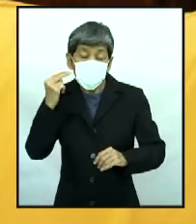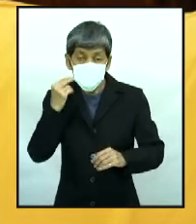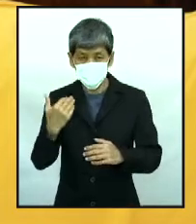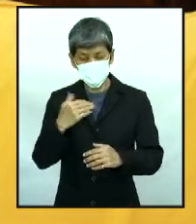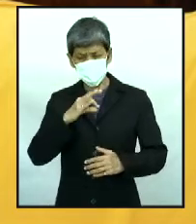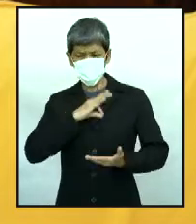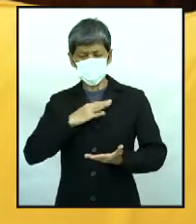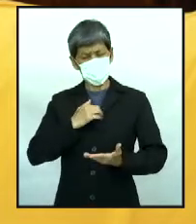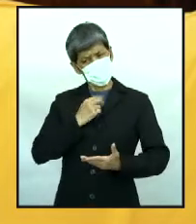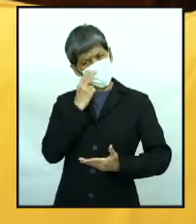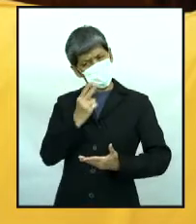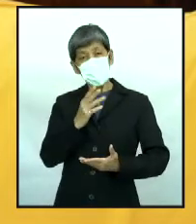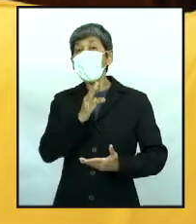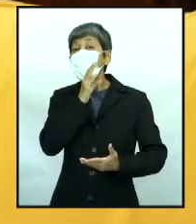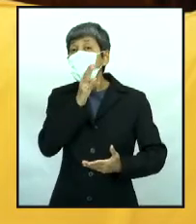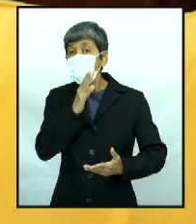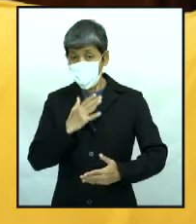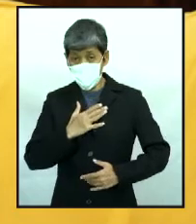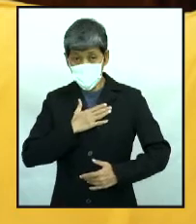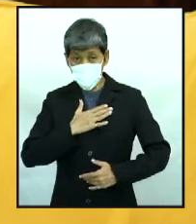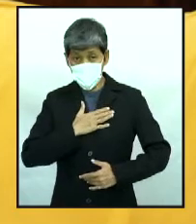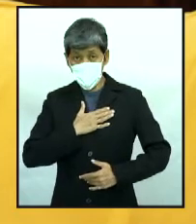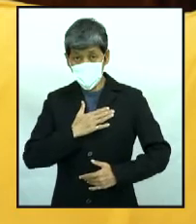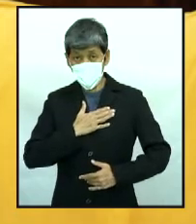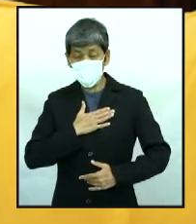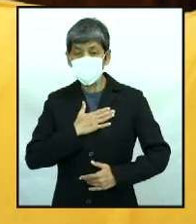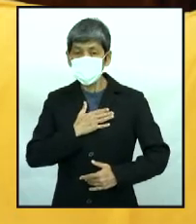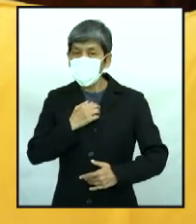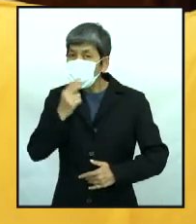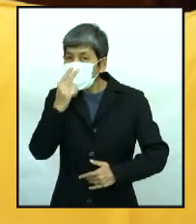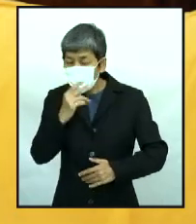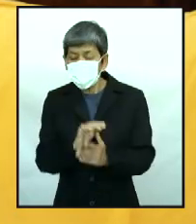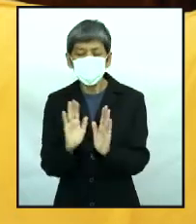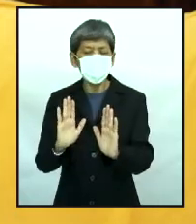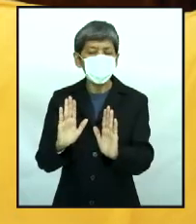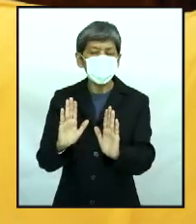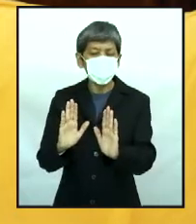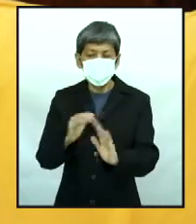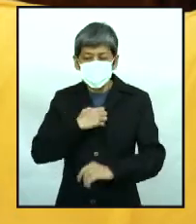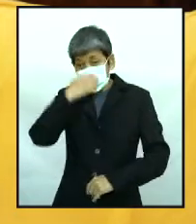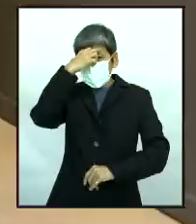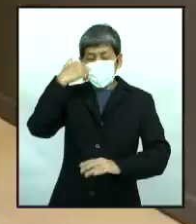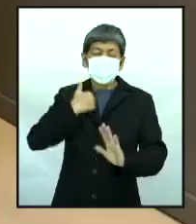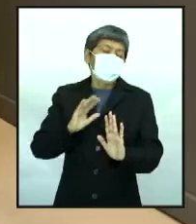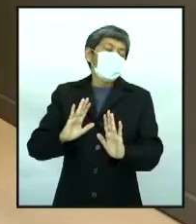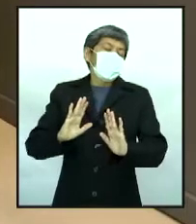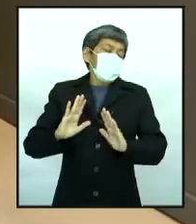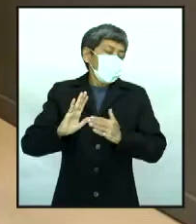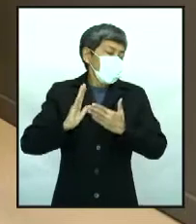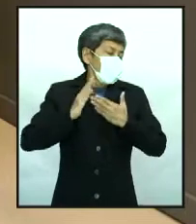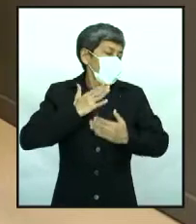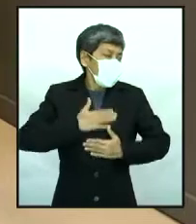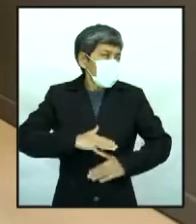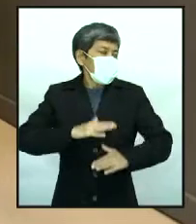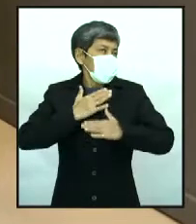เขารู้สึกยังไงเราถ้าเราถือไพ่เหนือกว่าในแง่นั้นเราก็จะชิงโมโหก่อน คือชิงโมโหก่อ